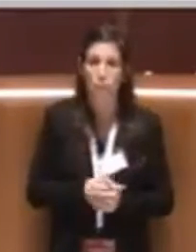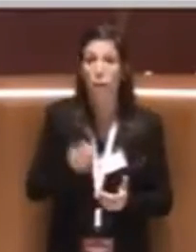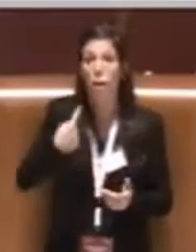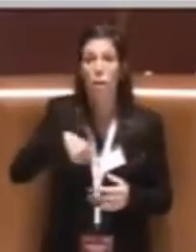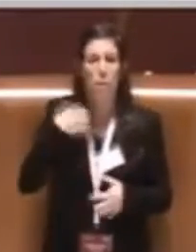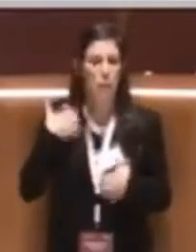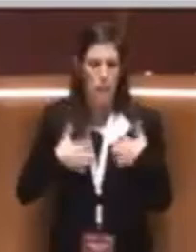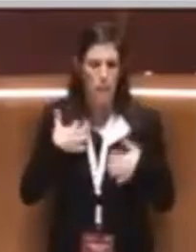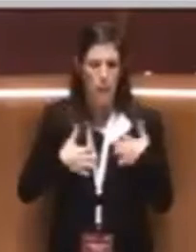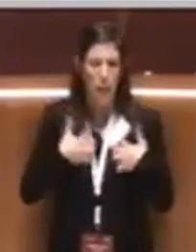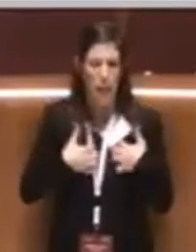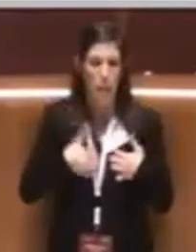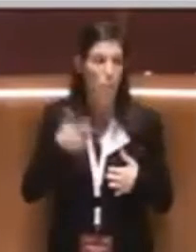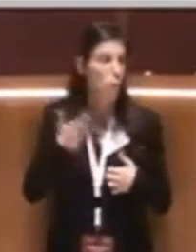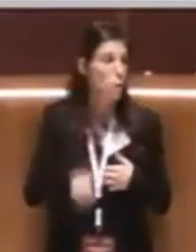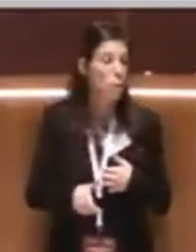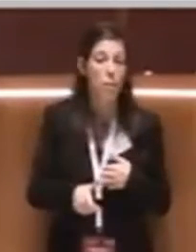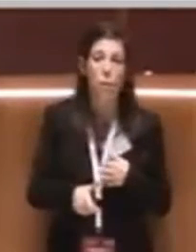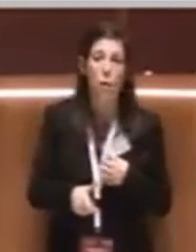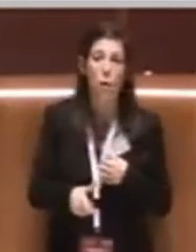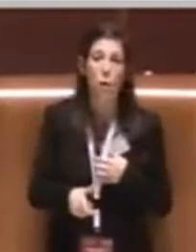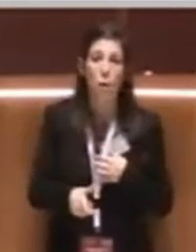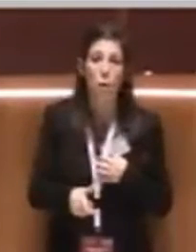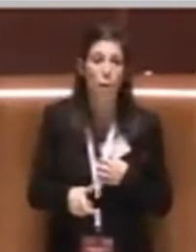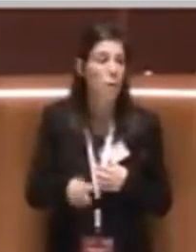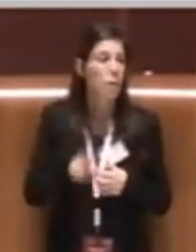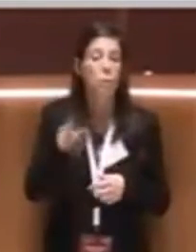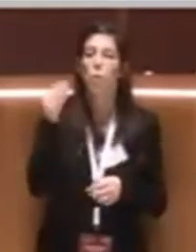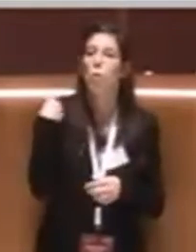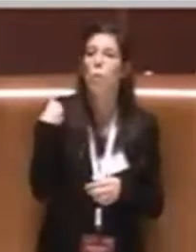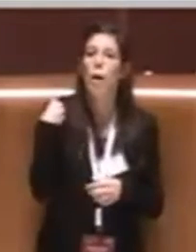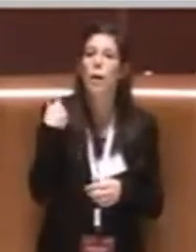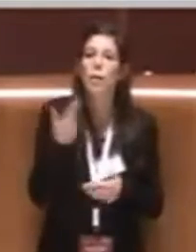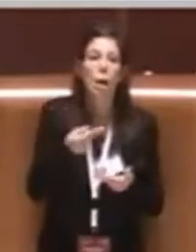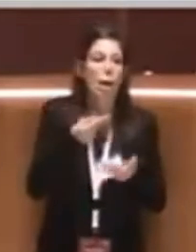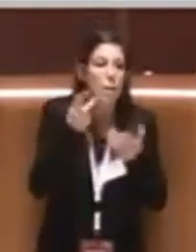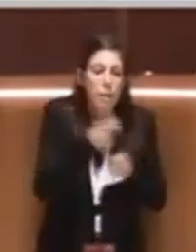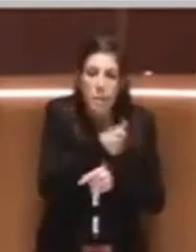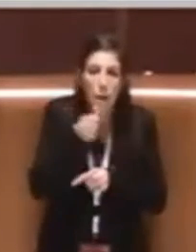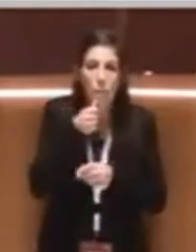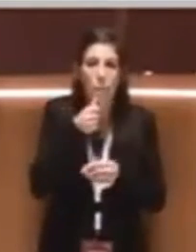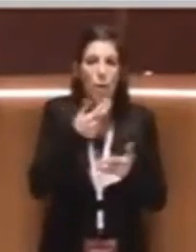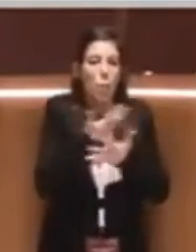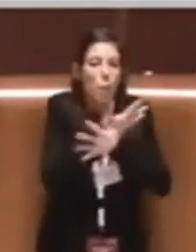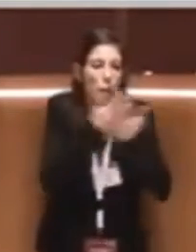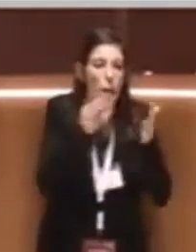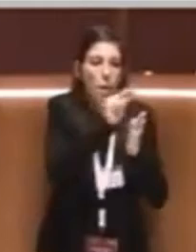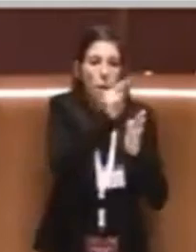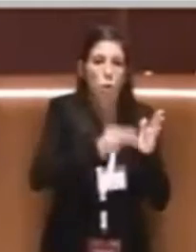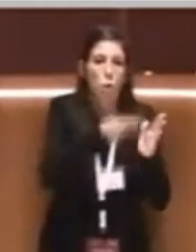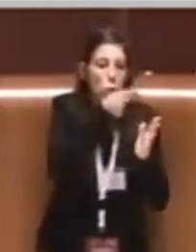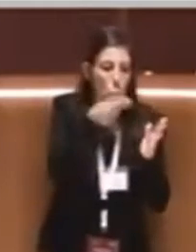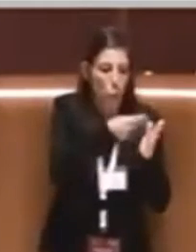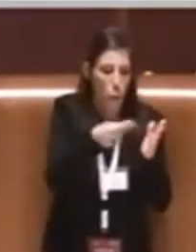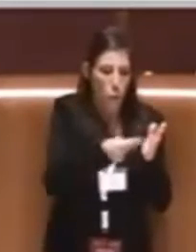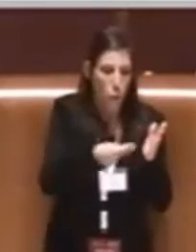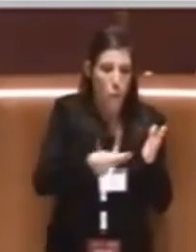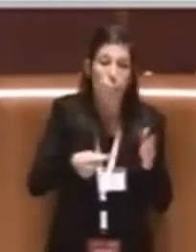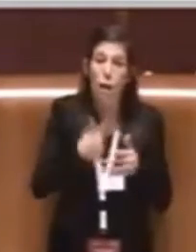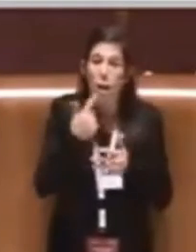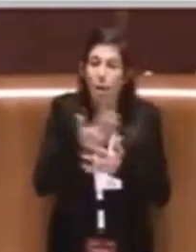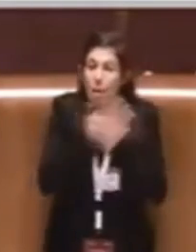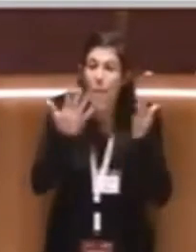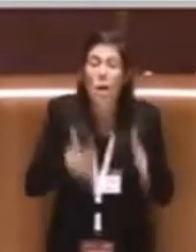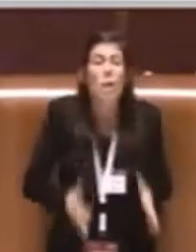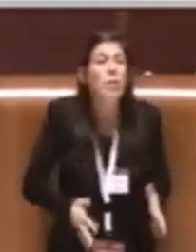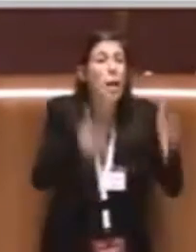indigna di questa mozione è che lui ci chiede di fare dei censimenti, poi c'è chiaramente scritto che i grandi stabili sono